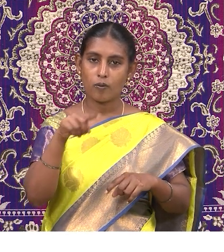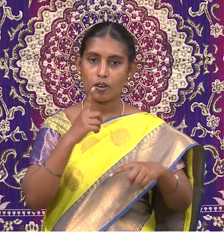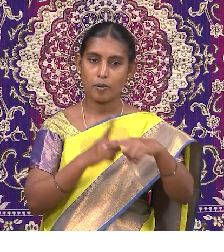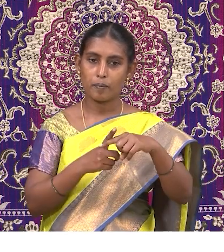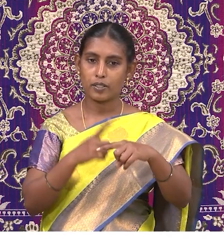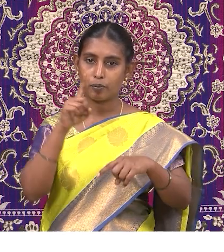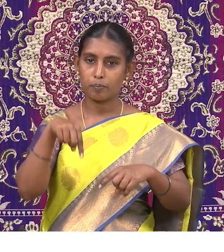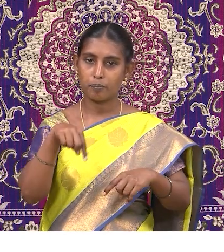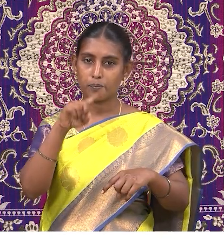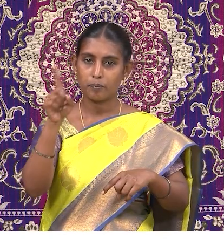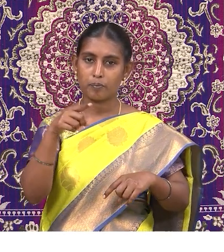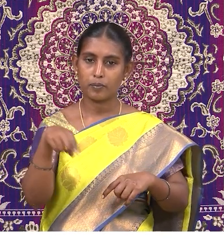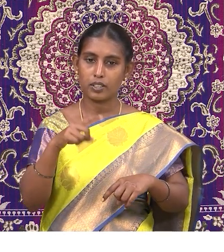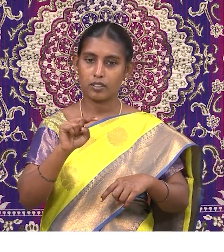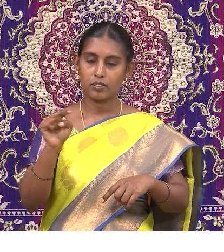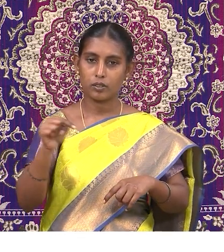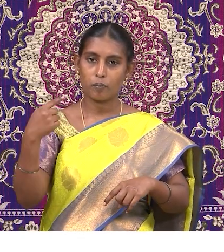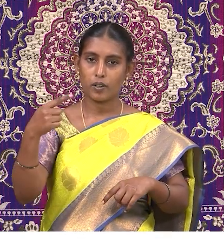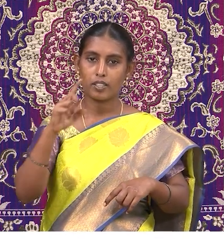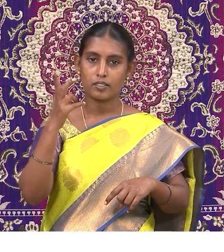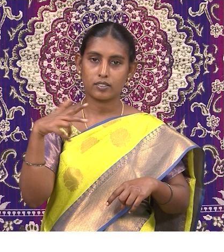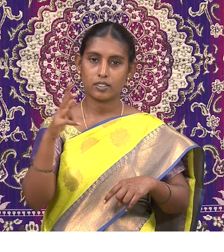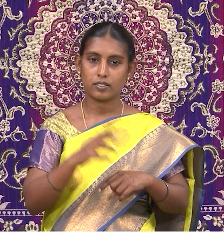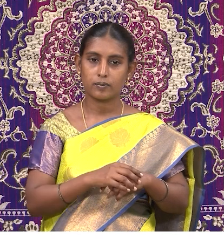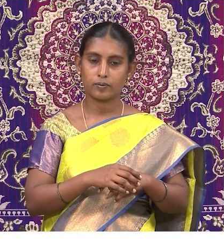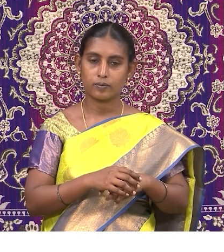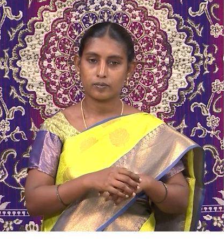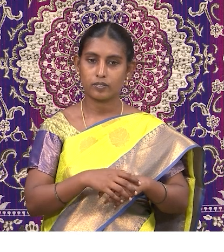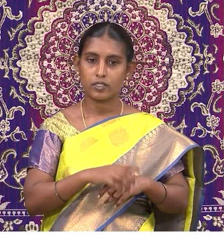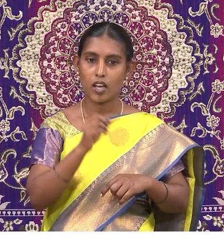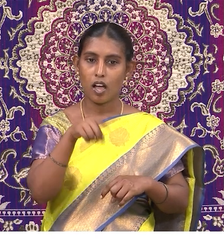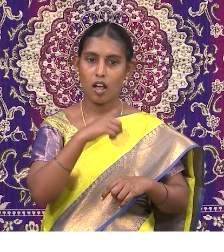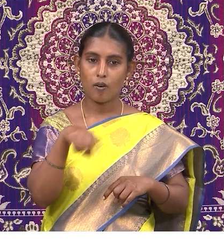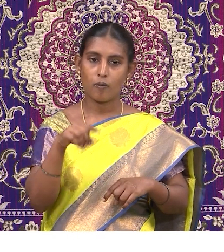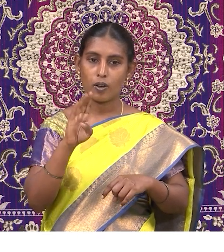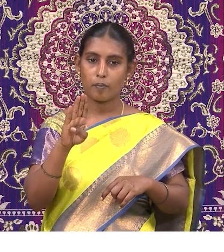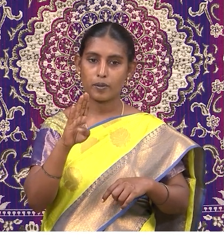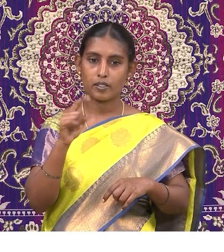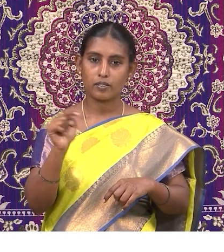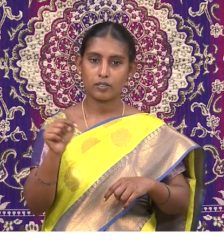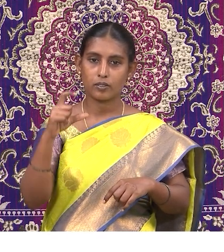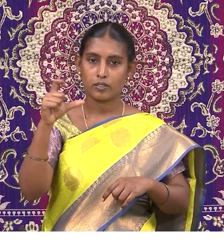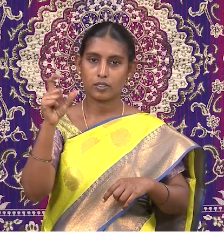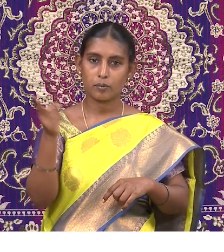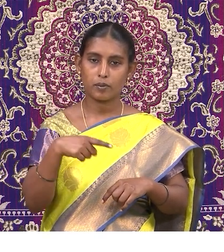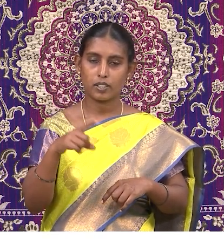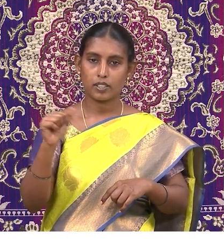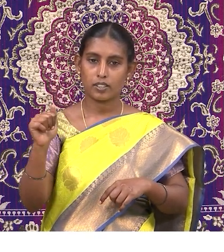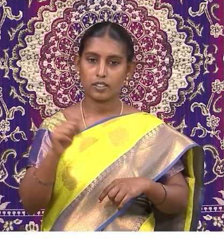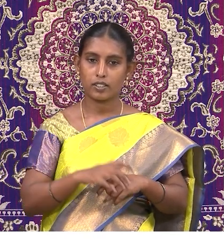α+β-8. அதுக்கடுத்து ஆல்ஃபா பீட்டா கண்டுபிடிக்கலாமா, ஆல்ஃபா பீட்டா ஃபார்முலா என்ன, c/a. சி